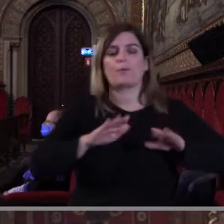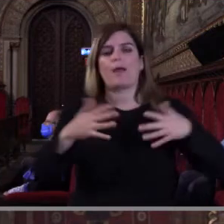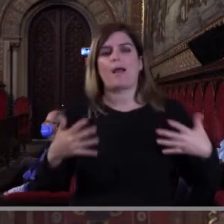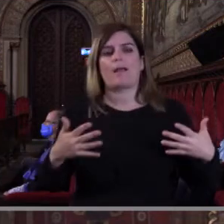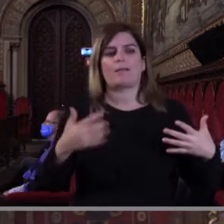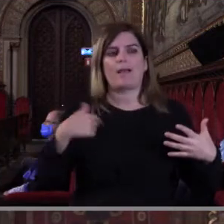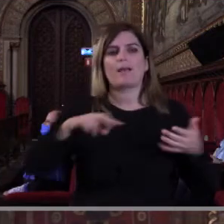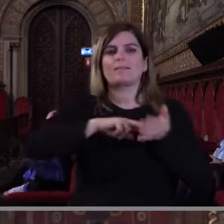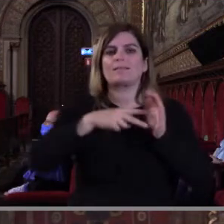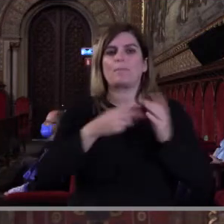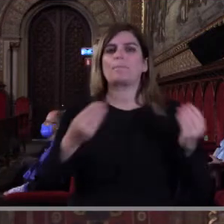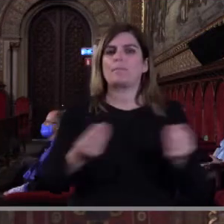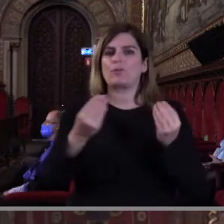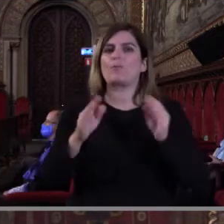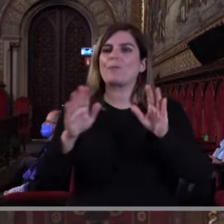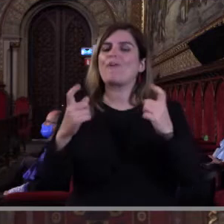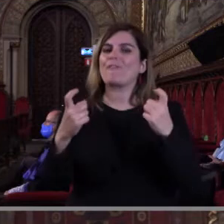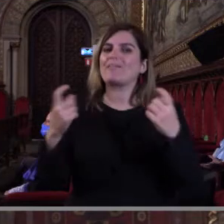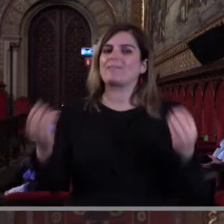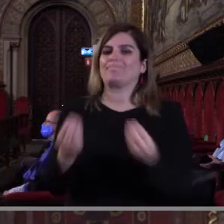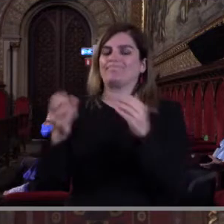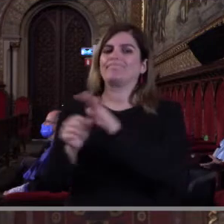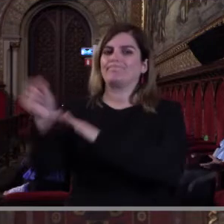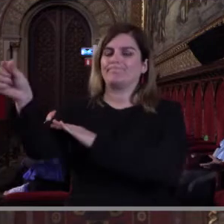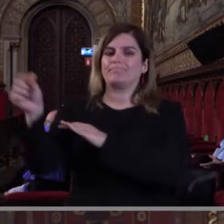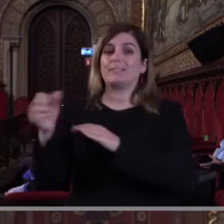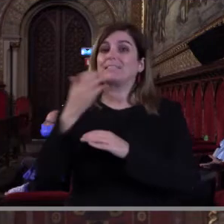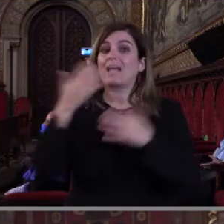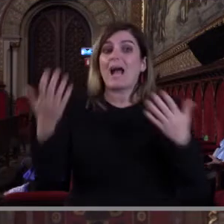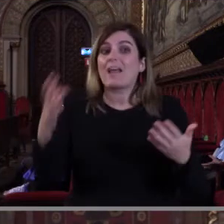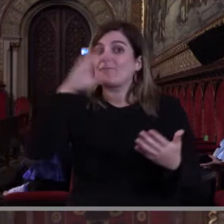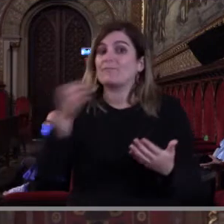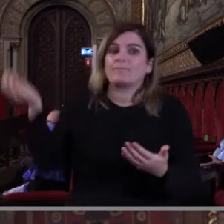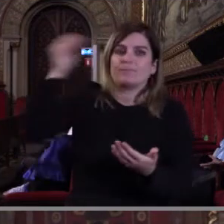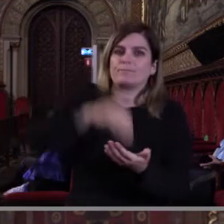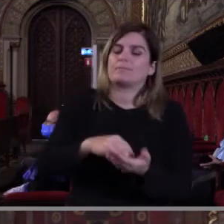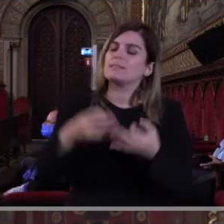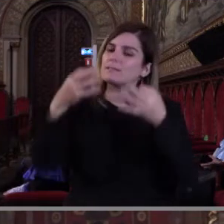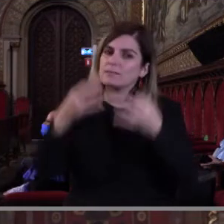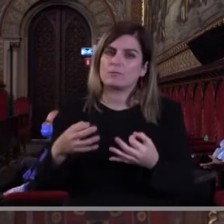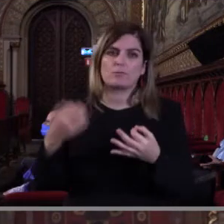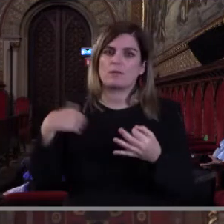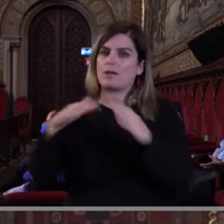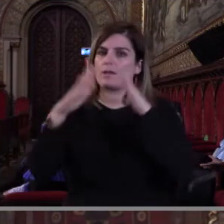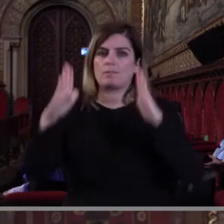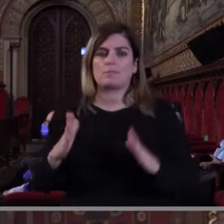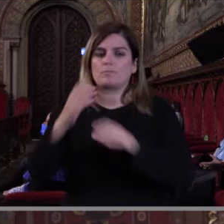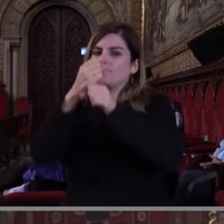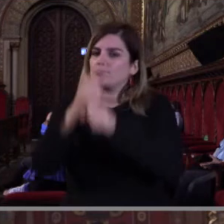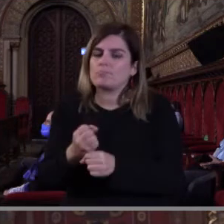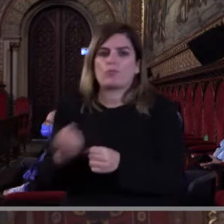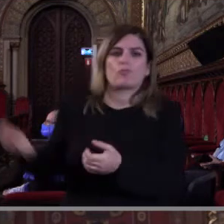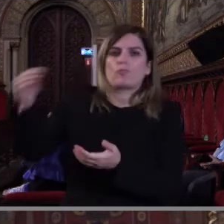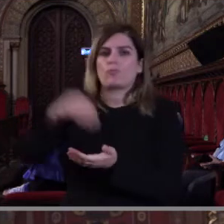millorat molt, però encara hi ha marge per millorar. Si ara tornés a fallar, hauríem d'anar a les mesures de confinament que hem